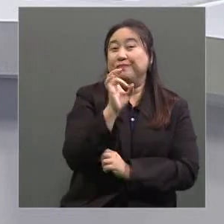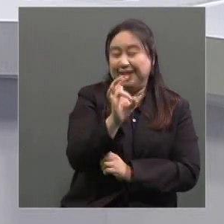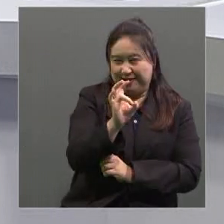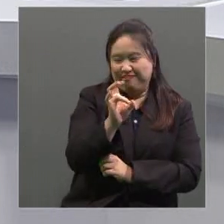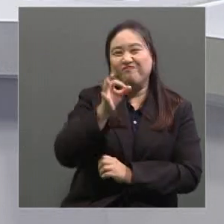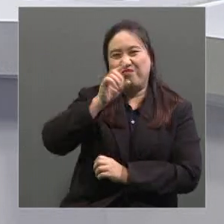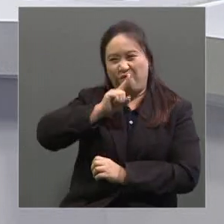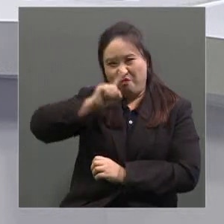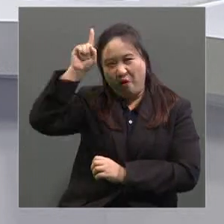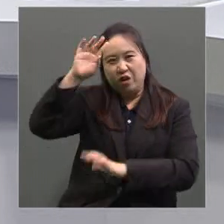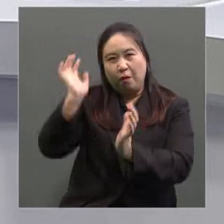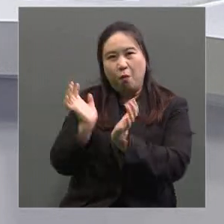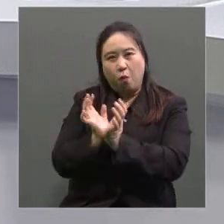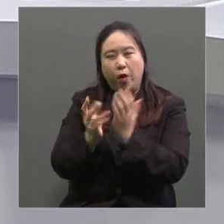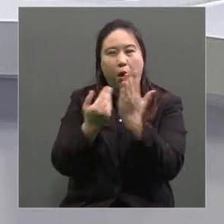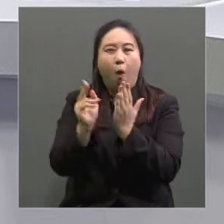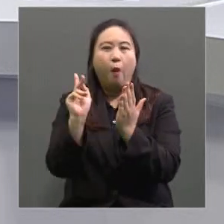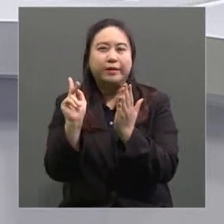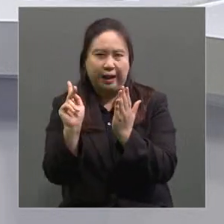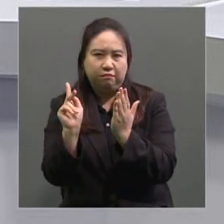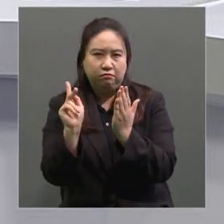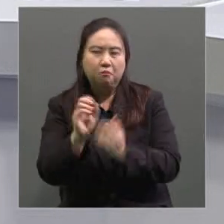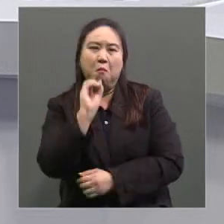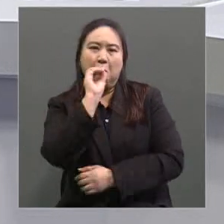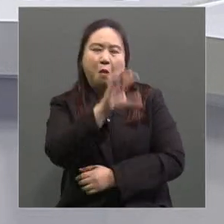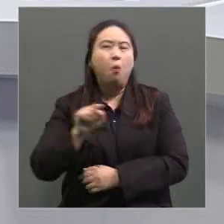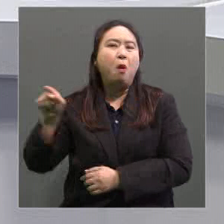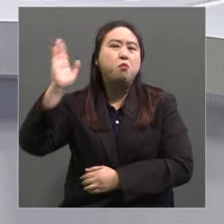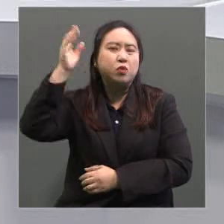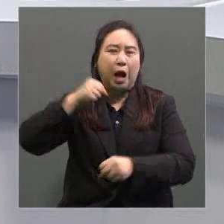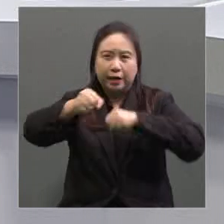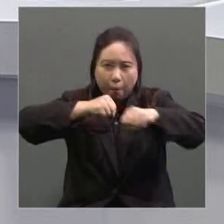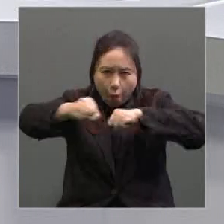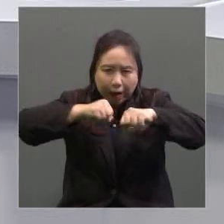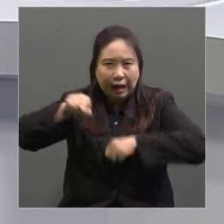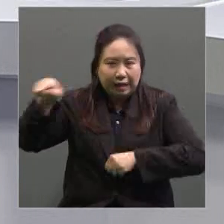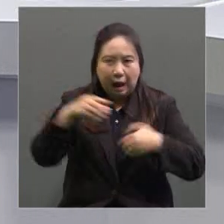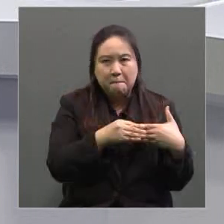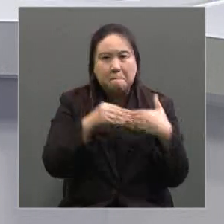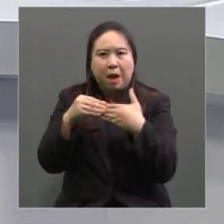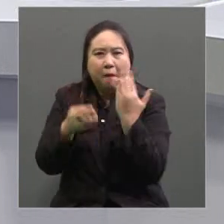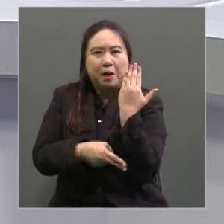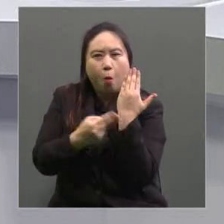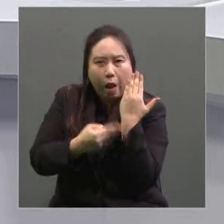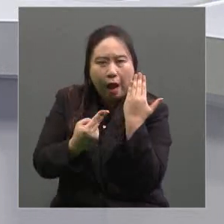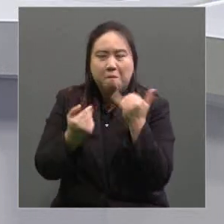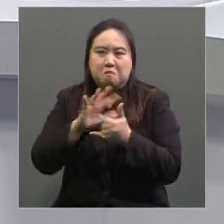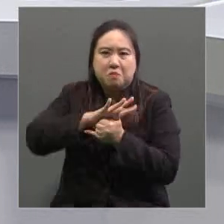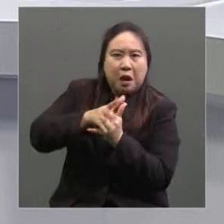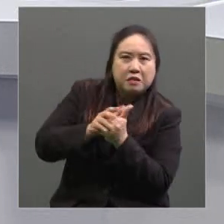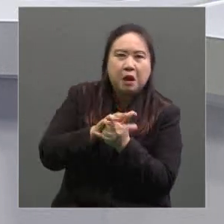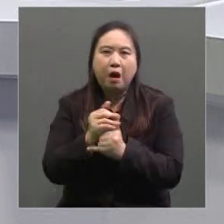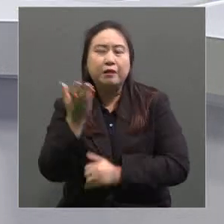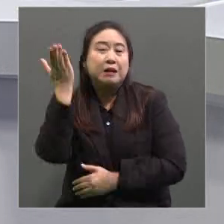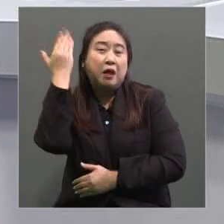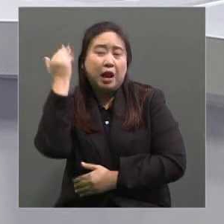ความที่สถานีตำรวจภูธรเมืองขอนแก่นโดยอ้างว่าถูกคุณสมรักษ์เนี่ยพาเข้าโรงแรมมีการกระทำอนาจารหลังจากที่ไปเ